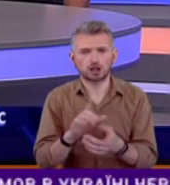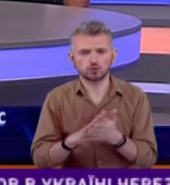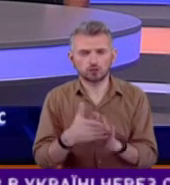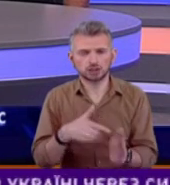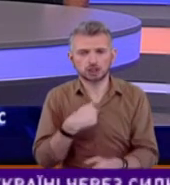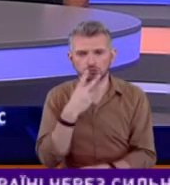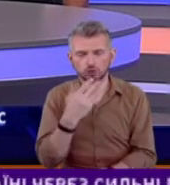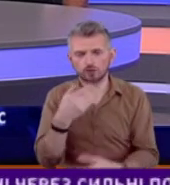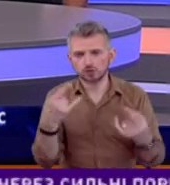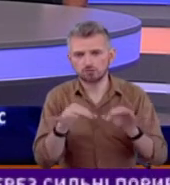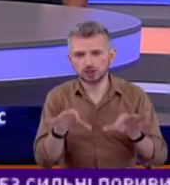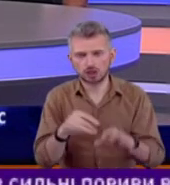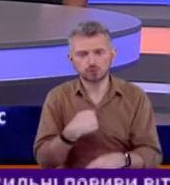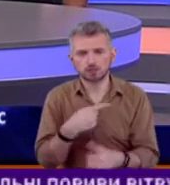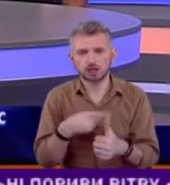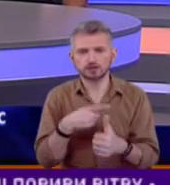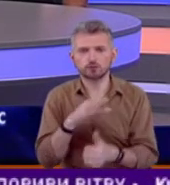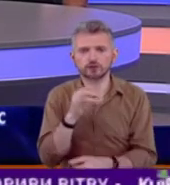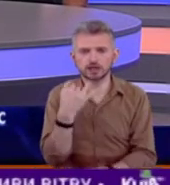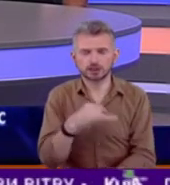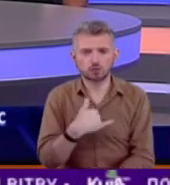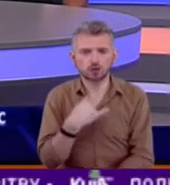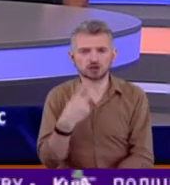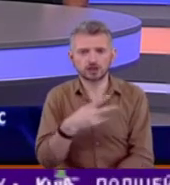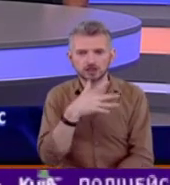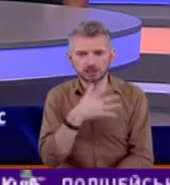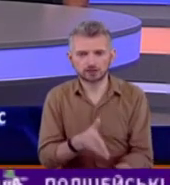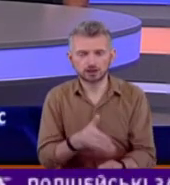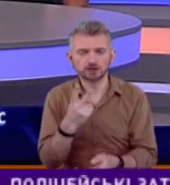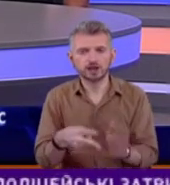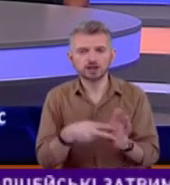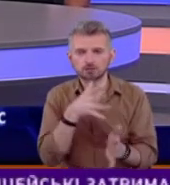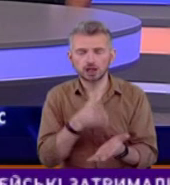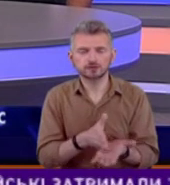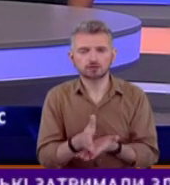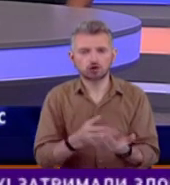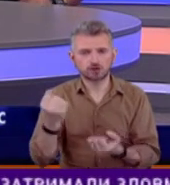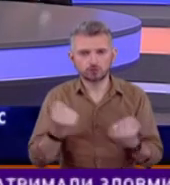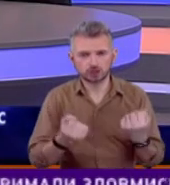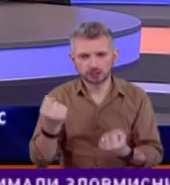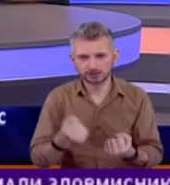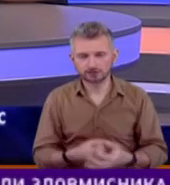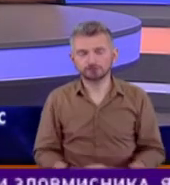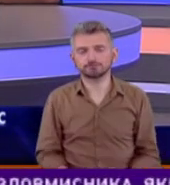я от смотрю вашу передачу. Мене зовут Сергій, у мене 27 років стажа водительського.